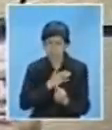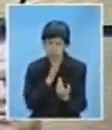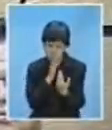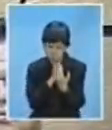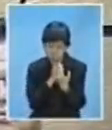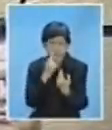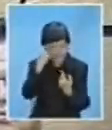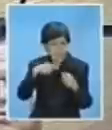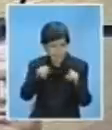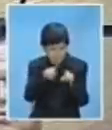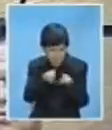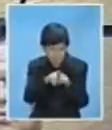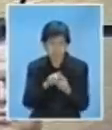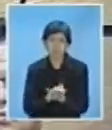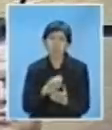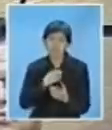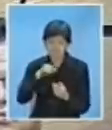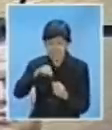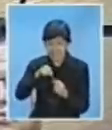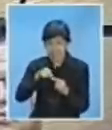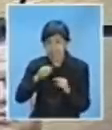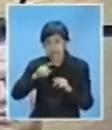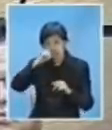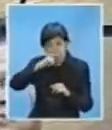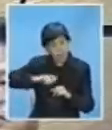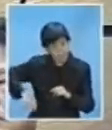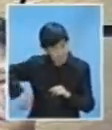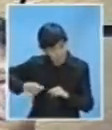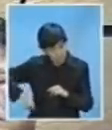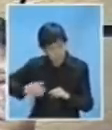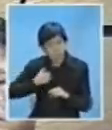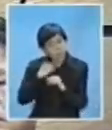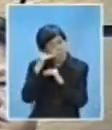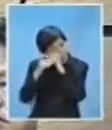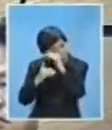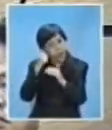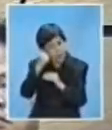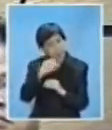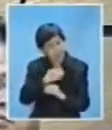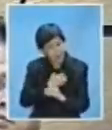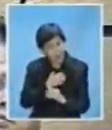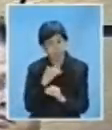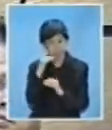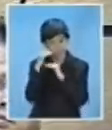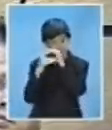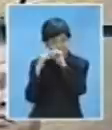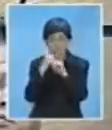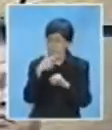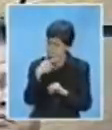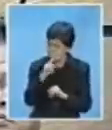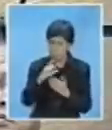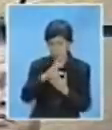มนตรีเห็นตรงกันค่ะว่าพื้นที่ทับซ้อนไทยกัมพูชาเนี่ยควรได้รับการพัฒนาและการพัฒนาก็จะเป็นประโย